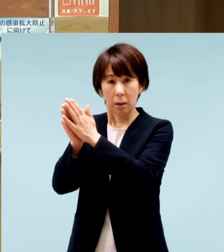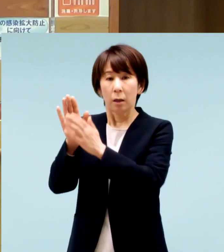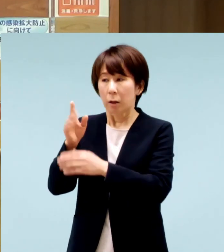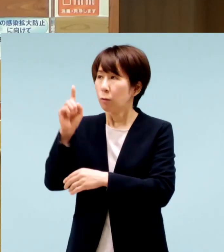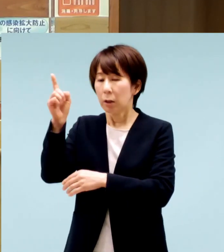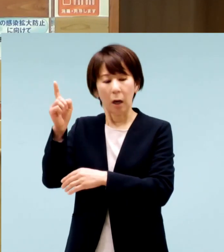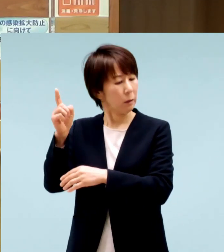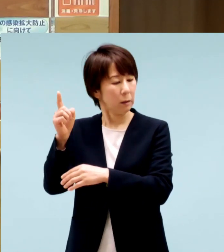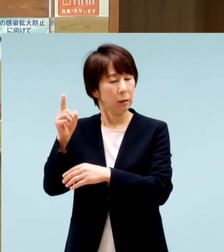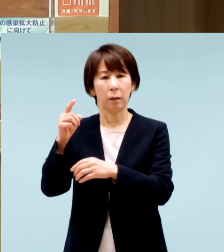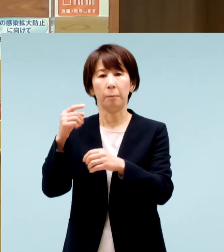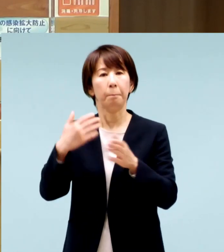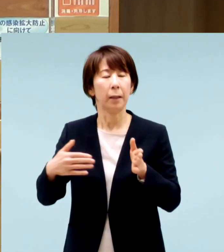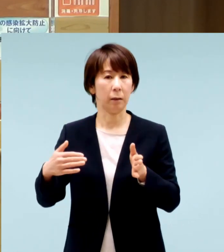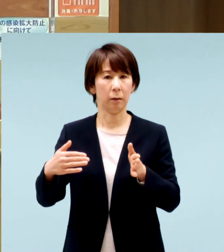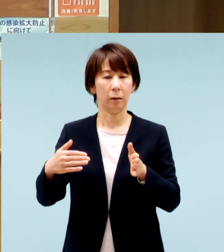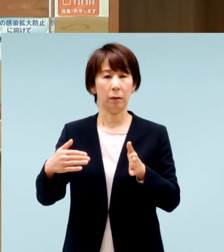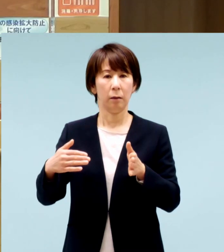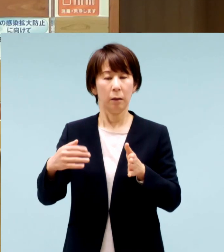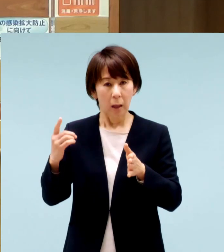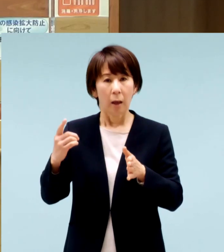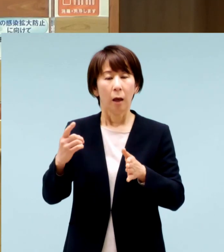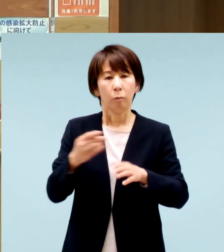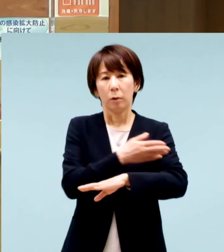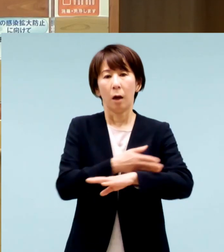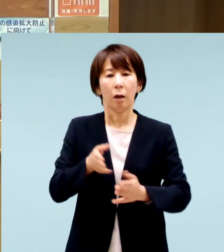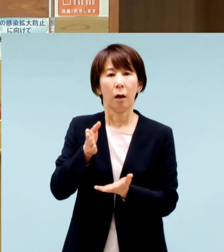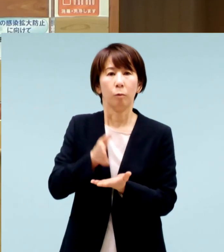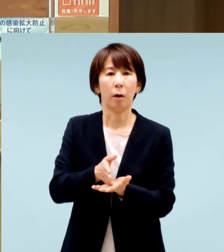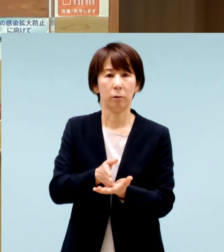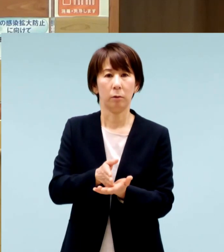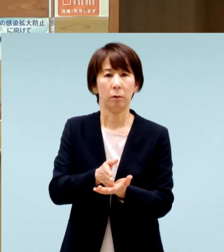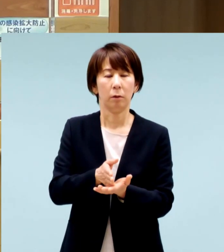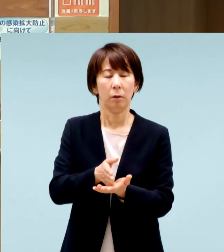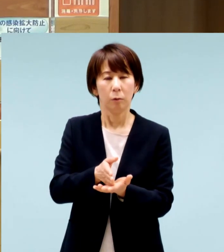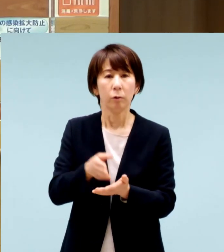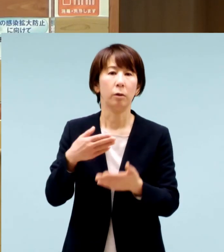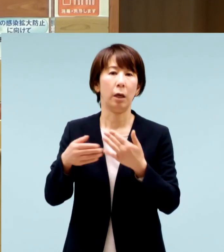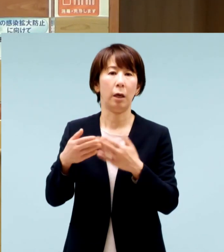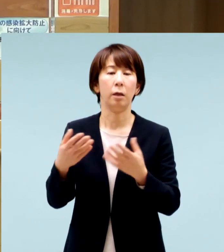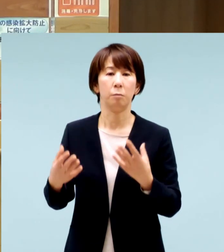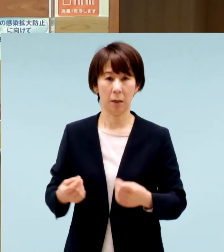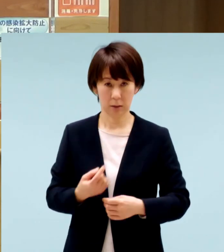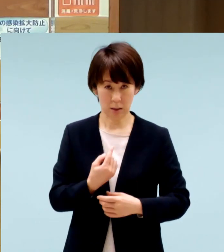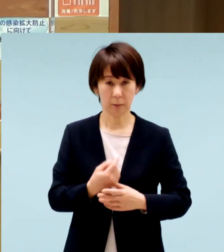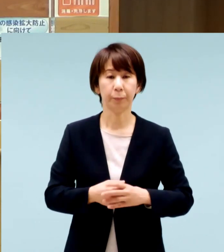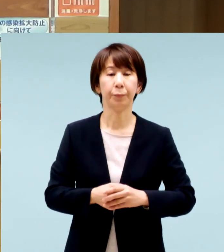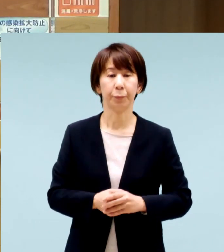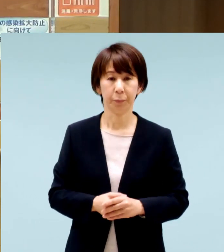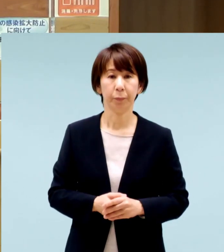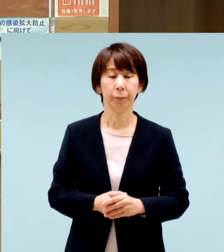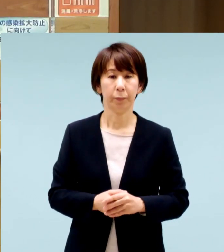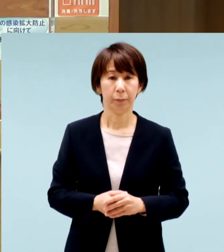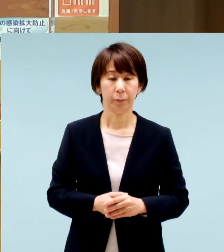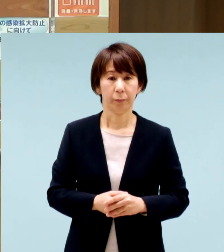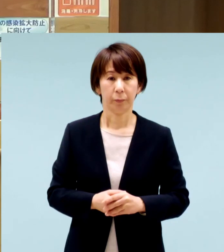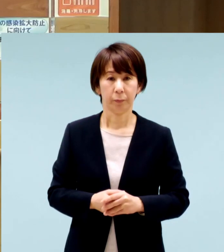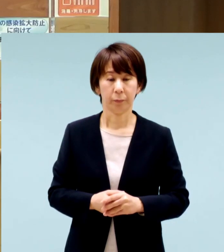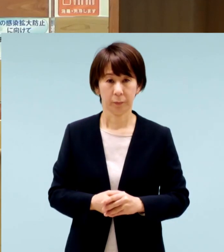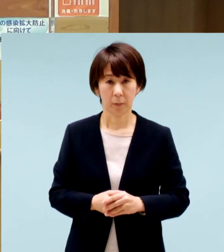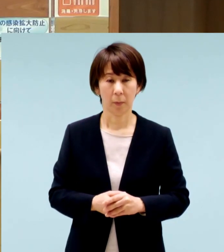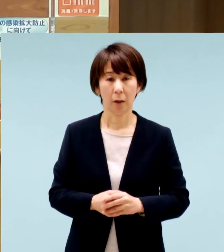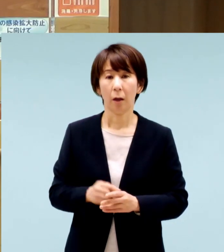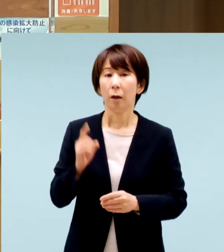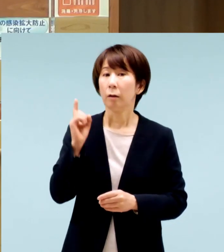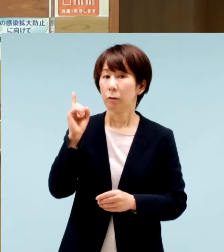ろいろ、止まってしまったりだとか、そういうことがありました。ですので、この点については、少なくとも国としてど